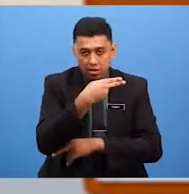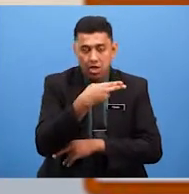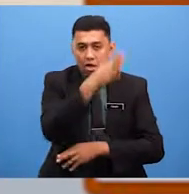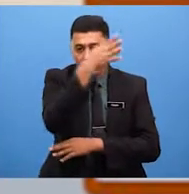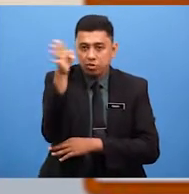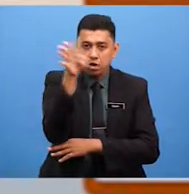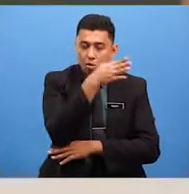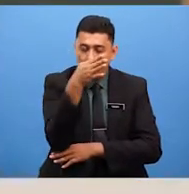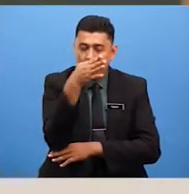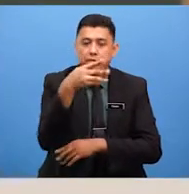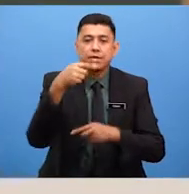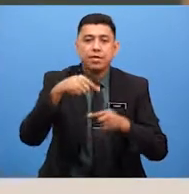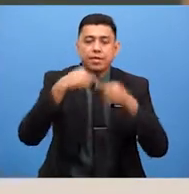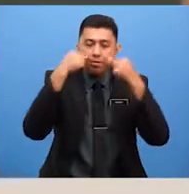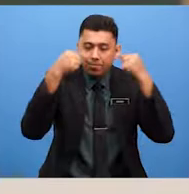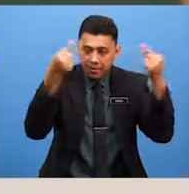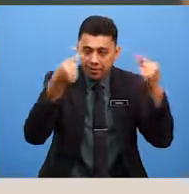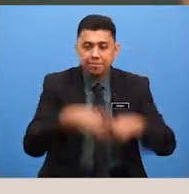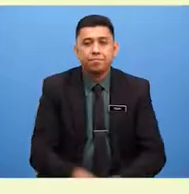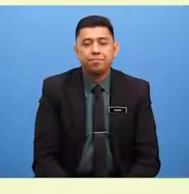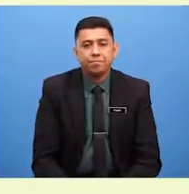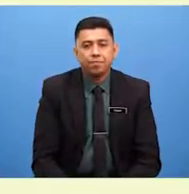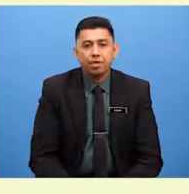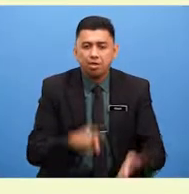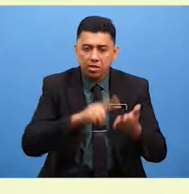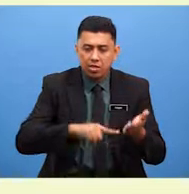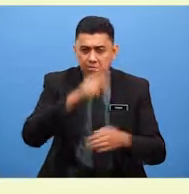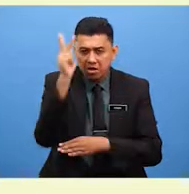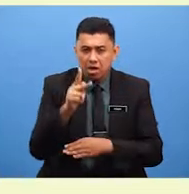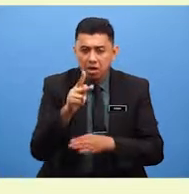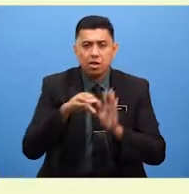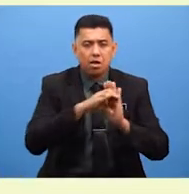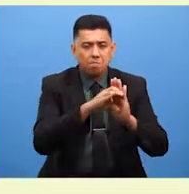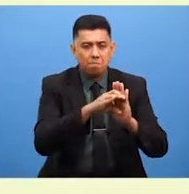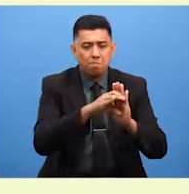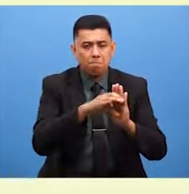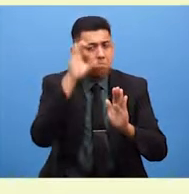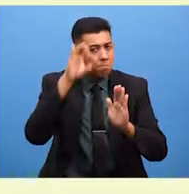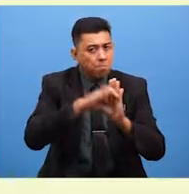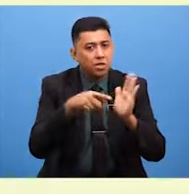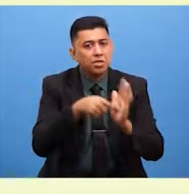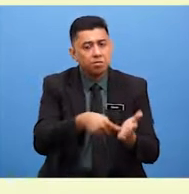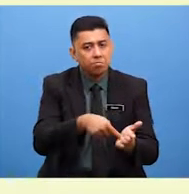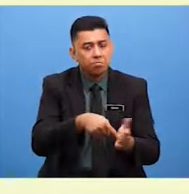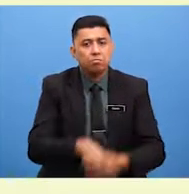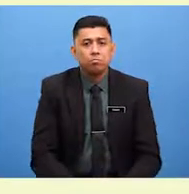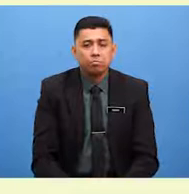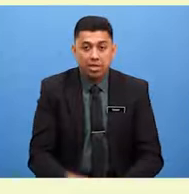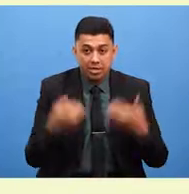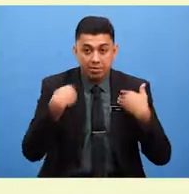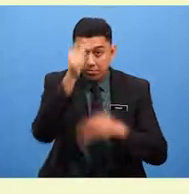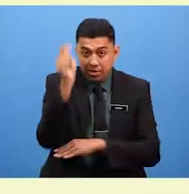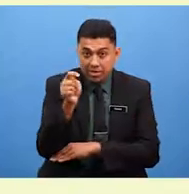jalur gemilang. Seterusnya, apakah gambar ini? Ada yang boleh teka?